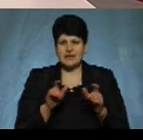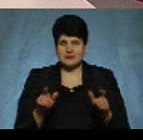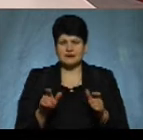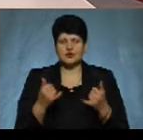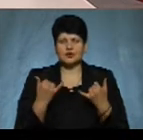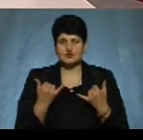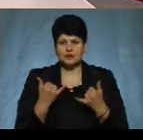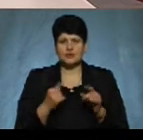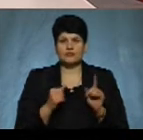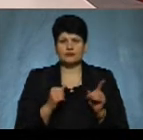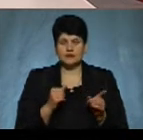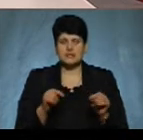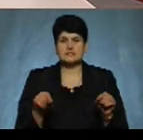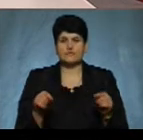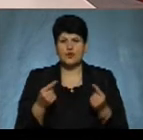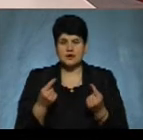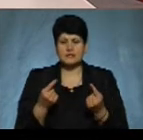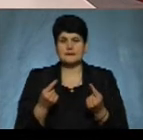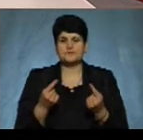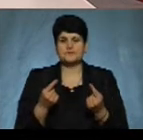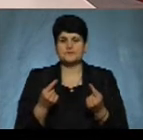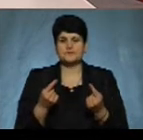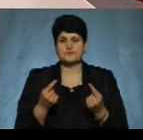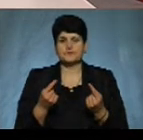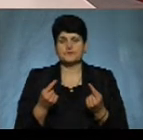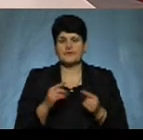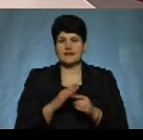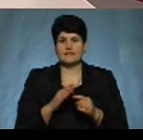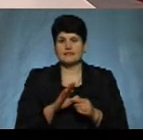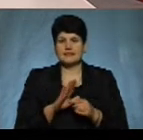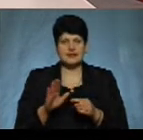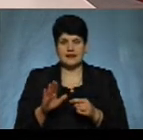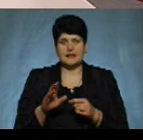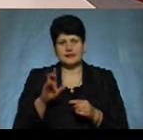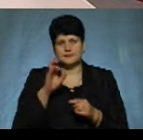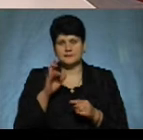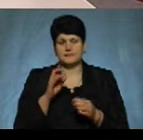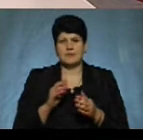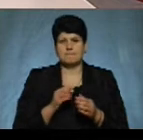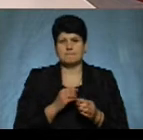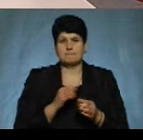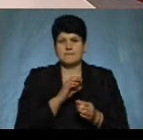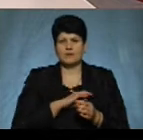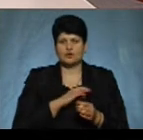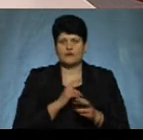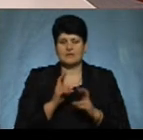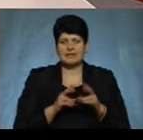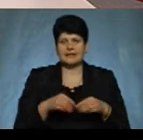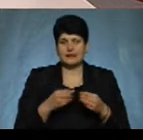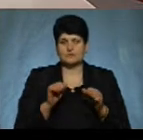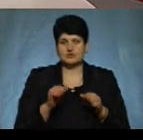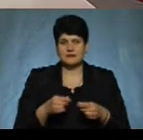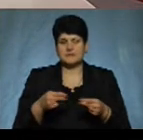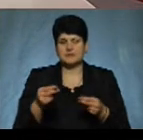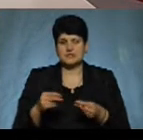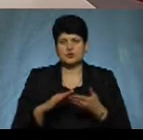Сьогодні вони створені, в некомерційні прибуткові підприємства, які дали можливість укласти договір